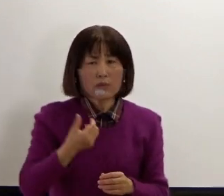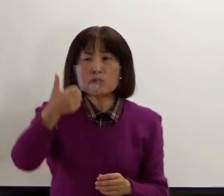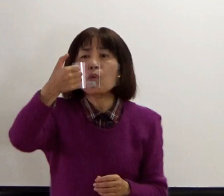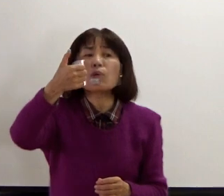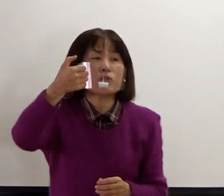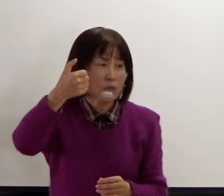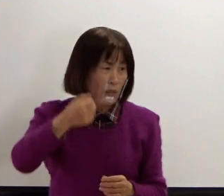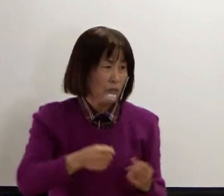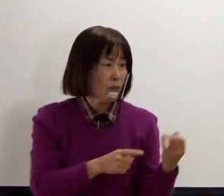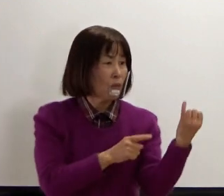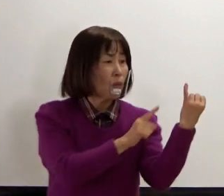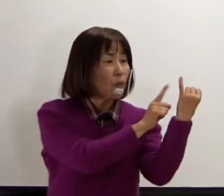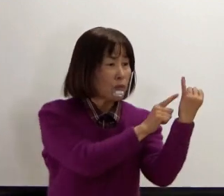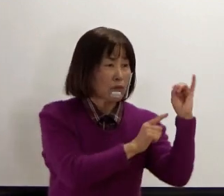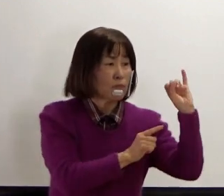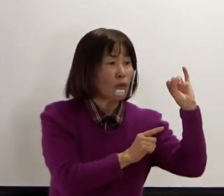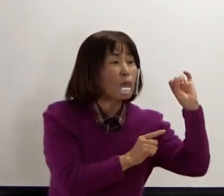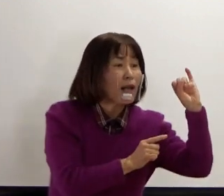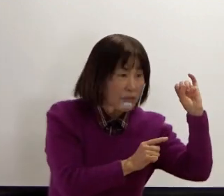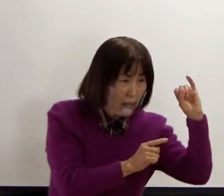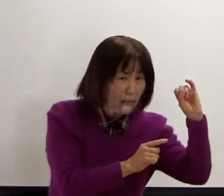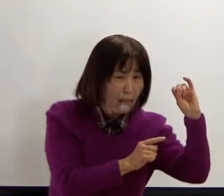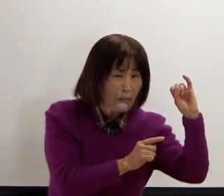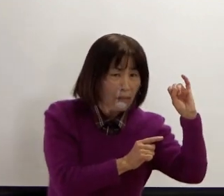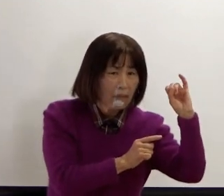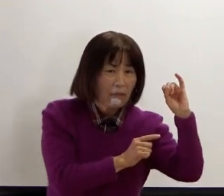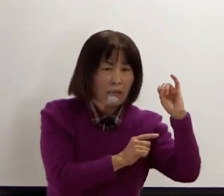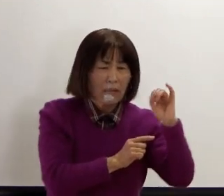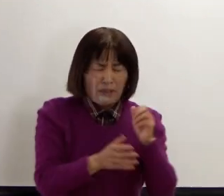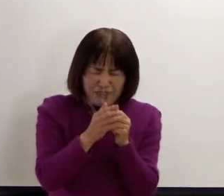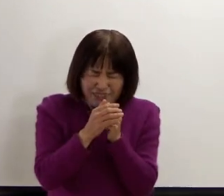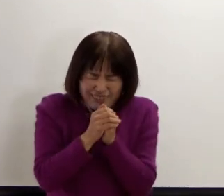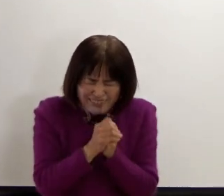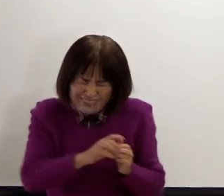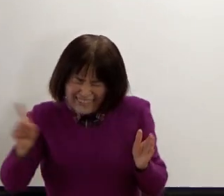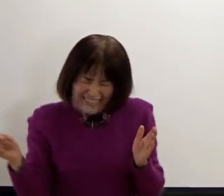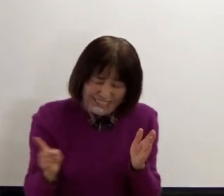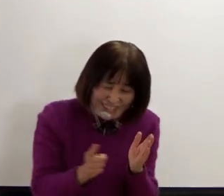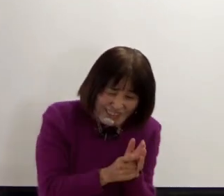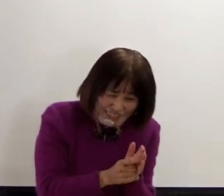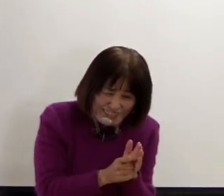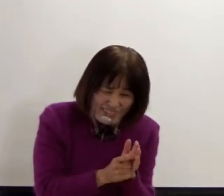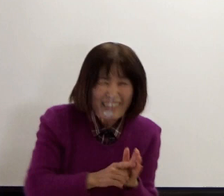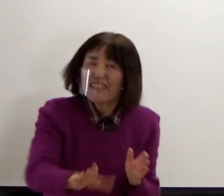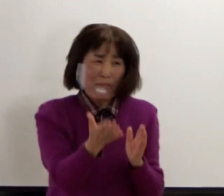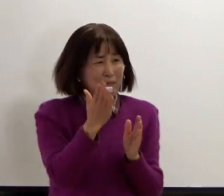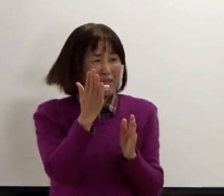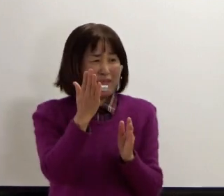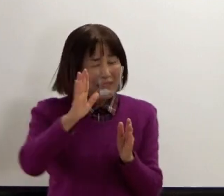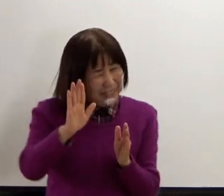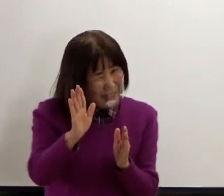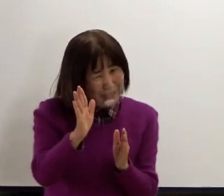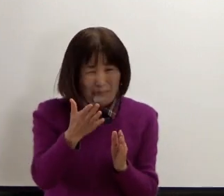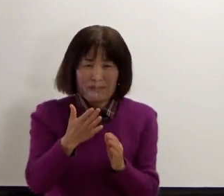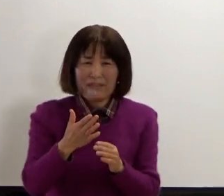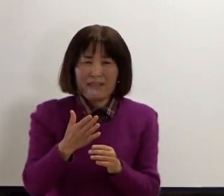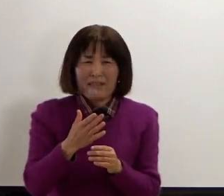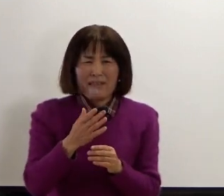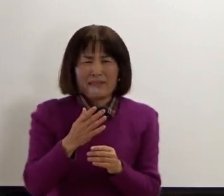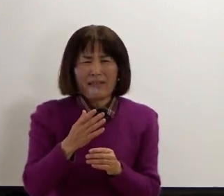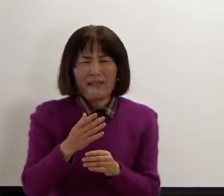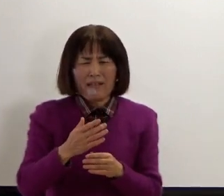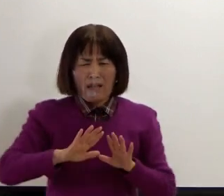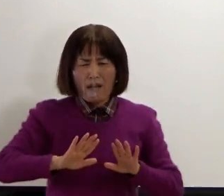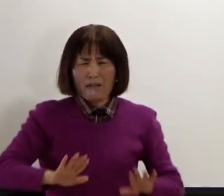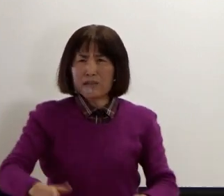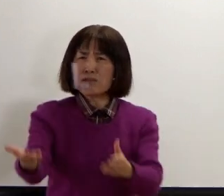も年を取っていますと。祈ったんじゃないかいっていうですね、ツッコミを入れたいですね。お前祈っとったんじゃろうと、